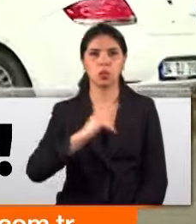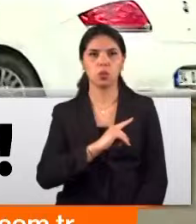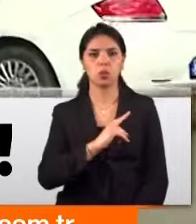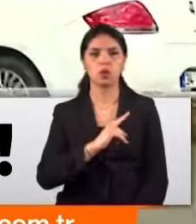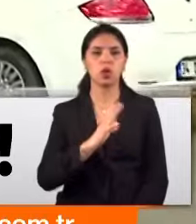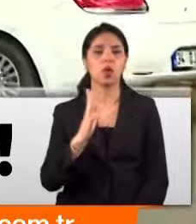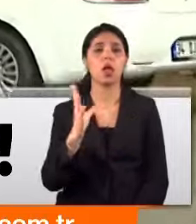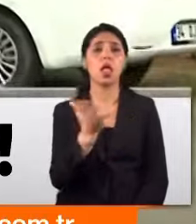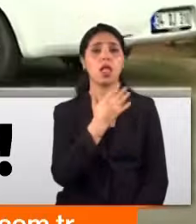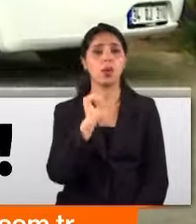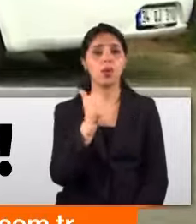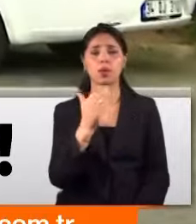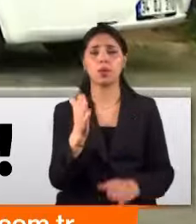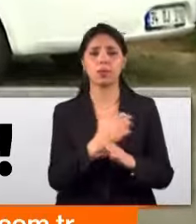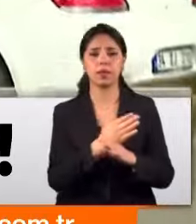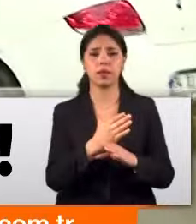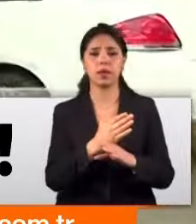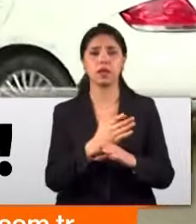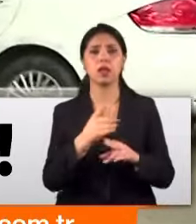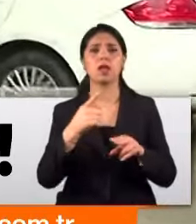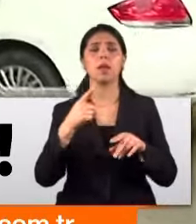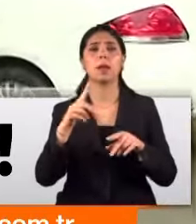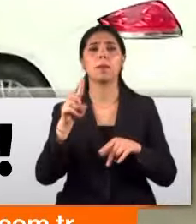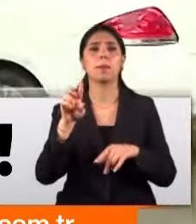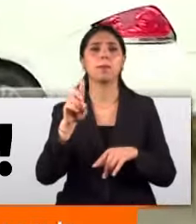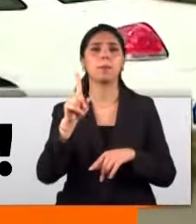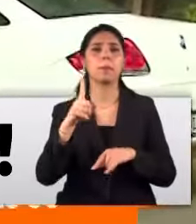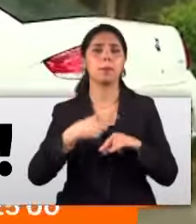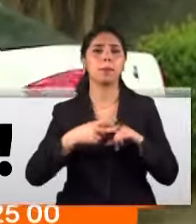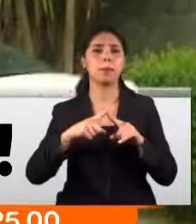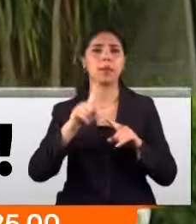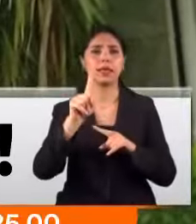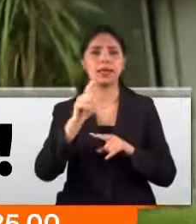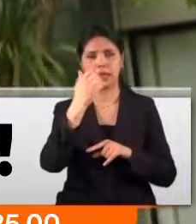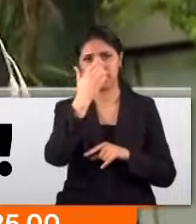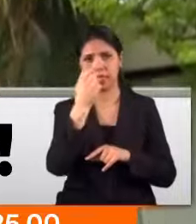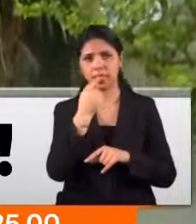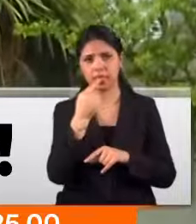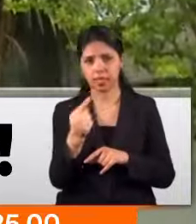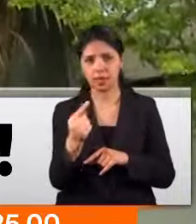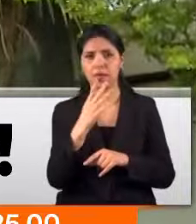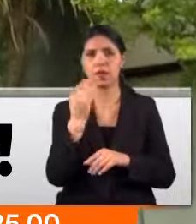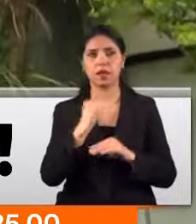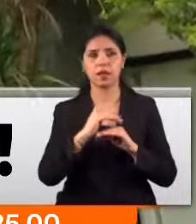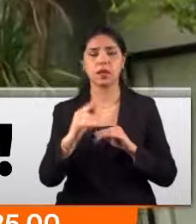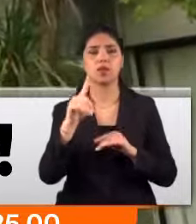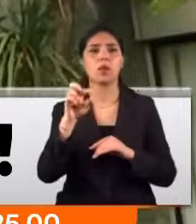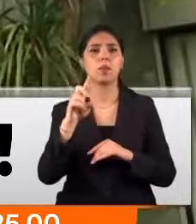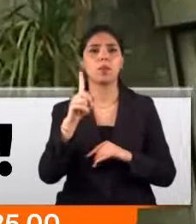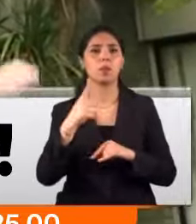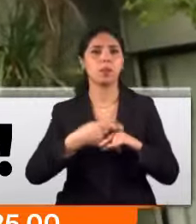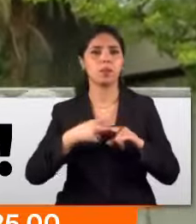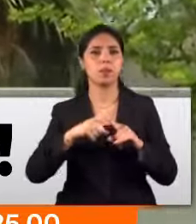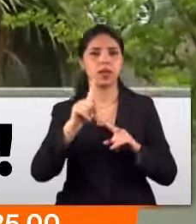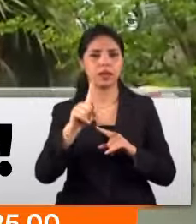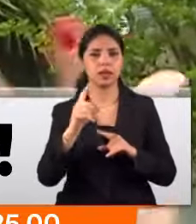önemli sebeplerinden biri akut pıhtılaşma, yani pıhtı atması ve gençlerde genellikle bu pıhtılaşma